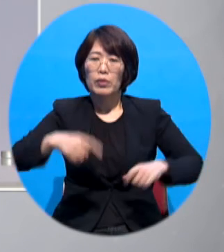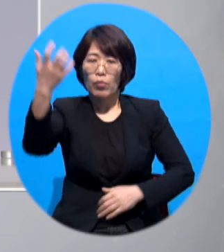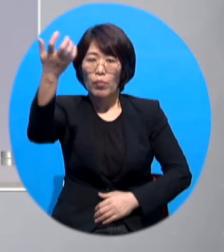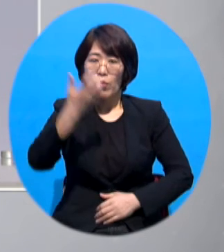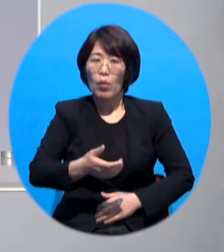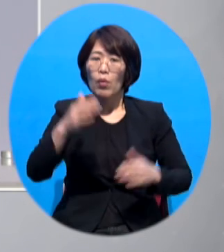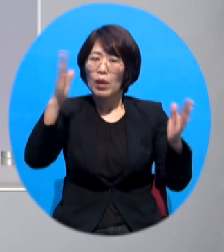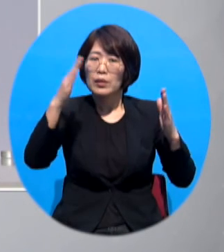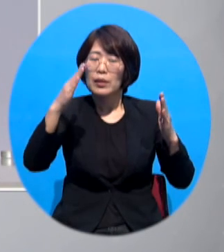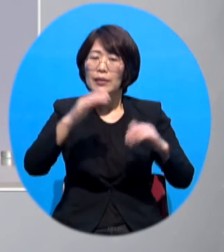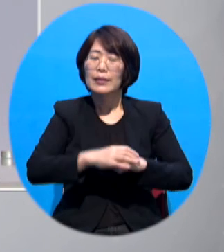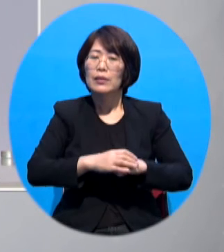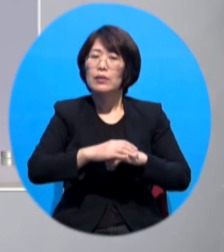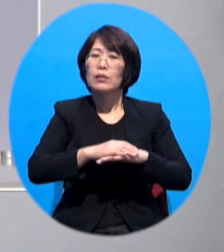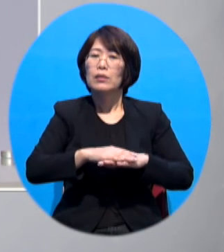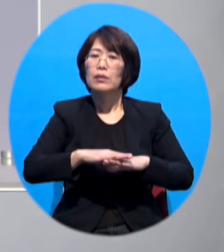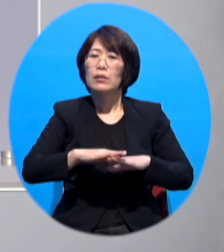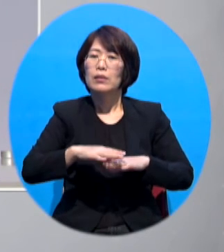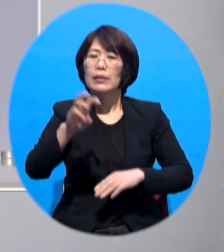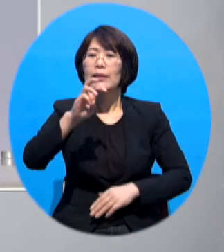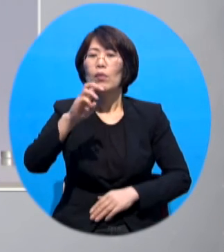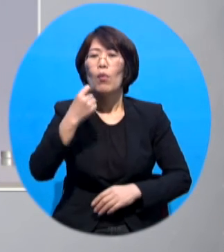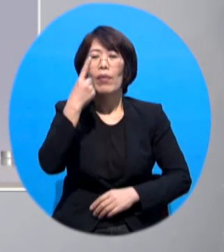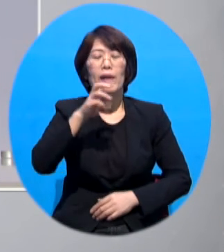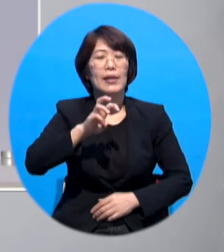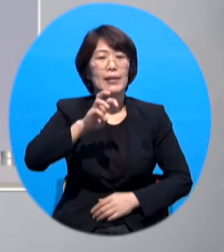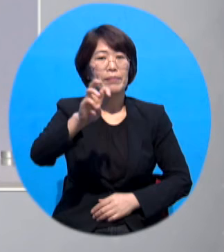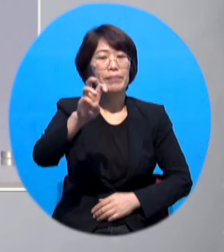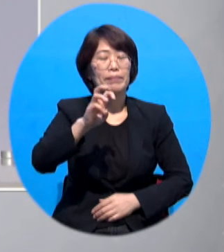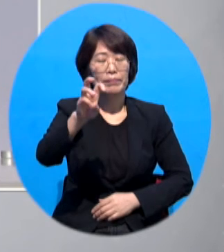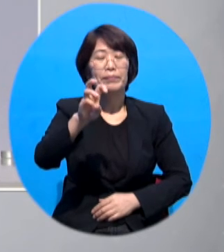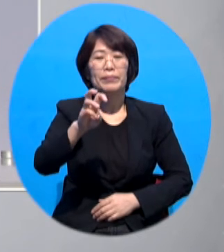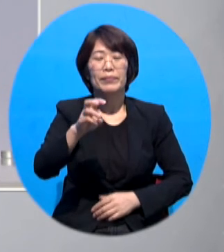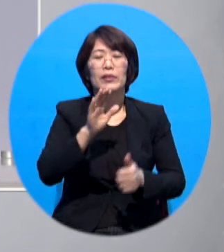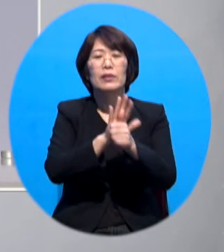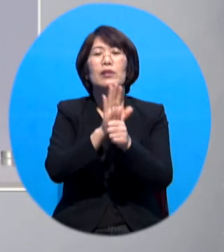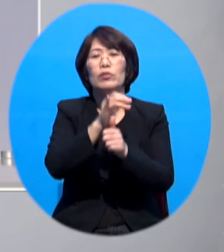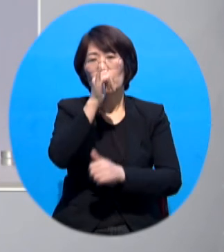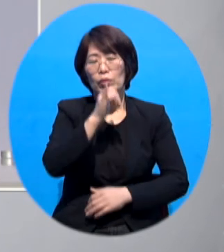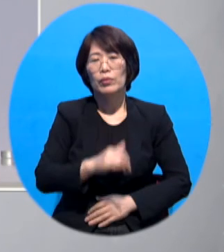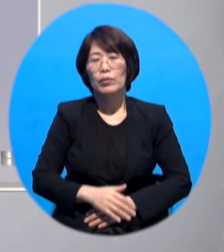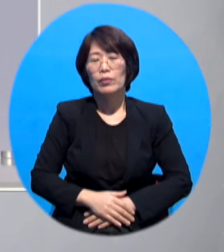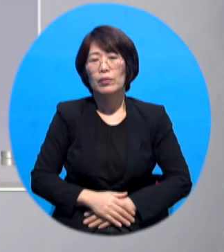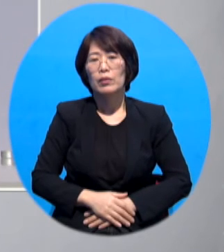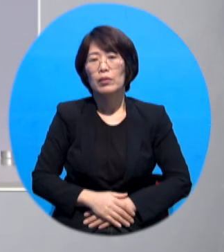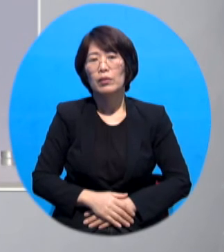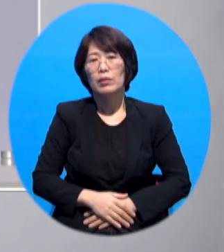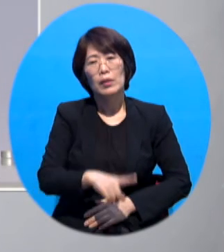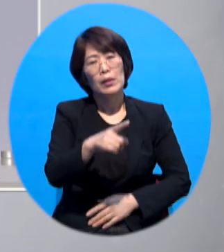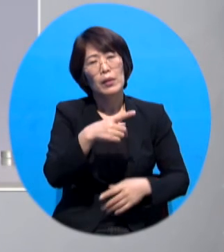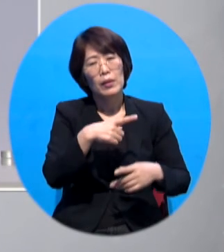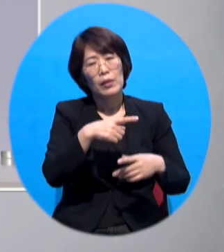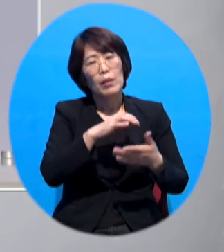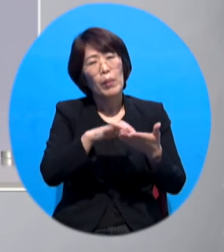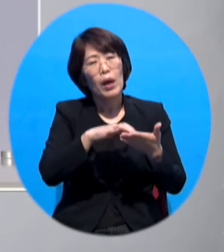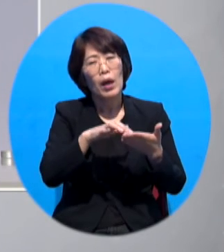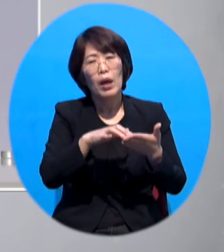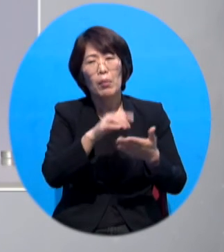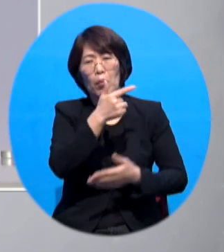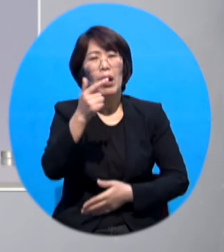30만 10 월 30만원 실 지원을 하고 있습니다 에 인데 따지면 그렇게 큰 액수는 아니고요